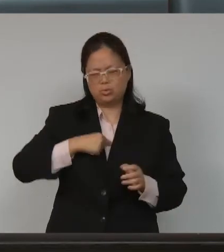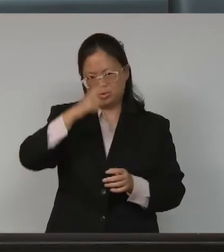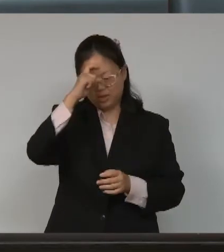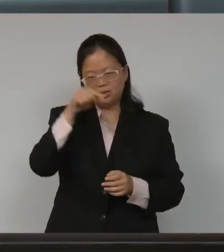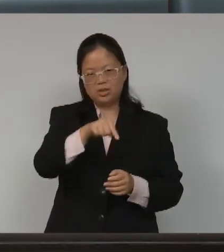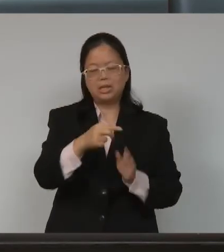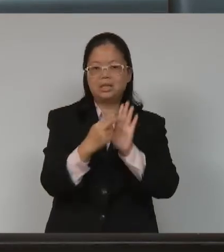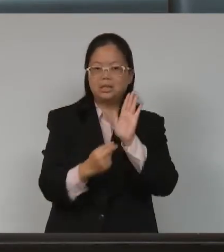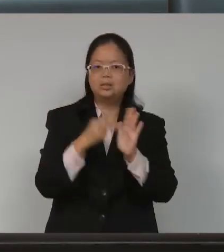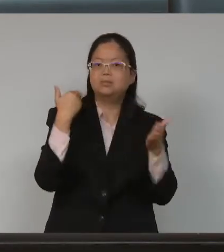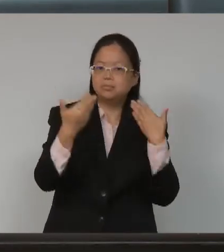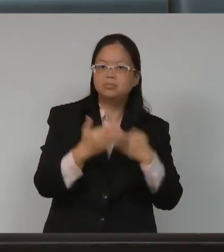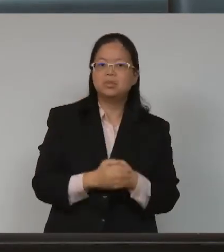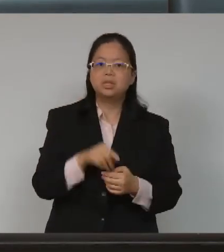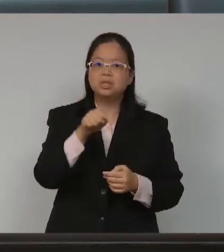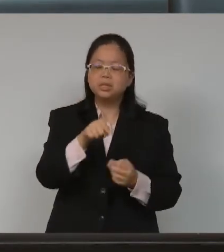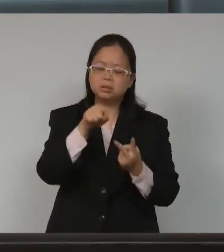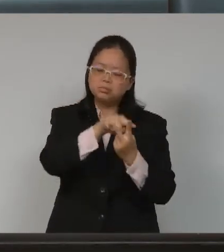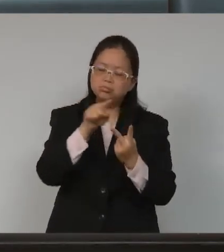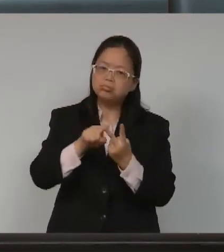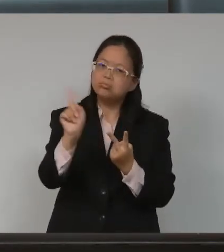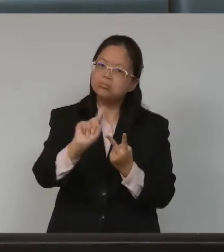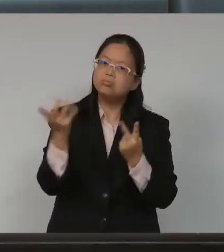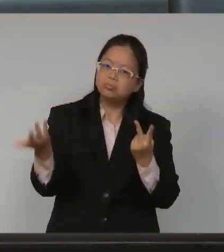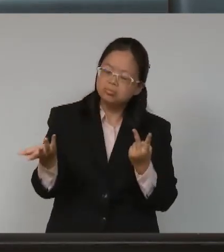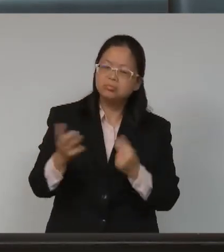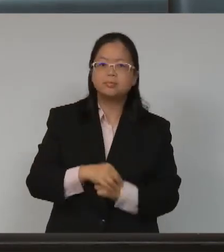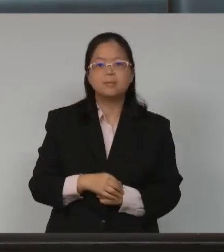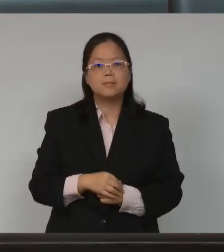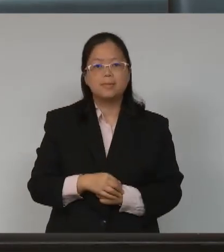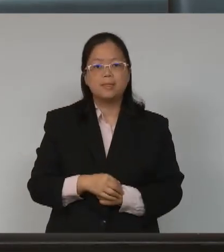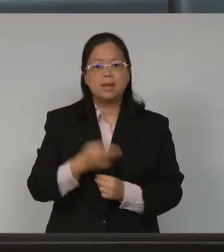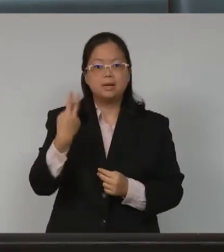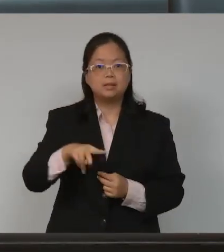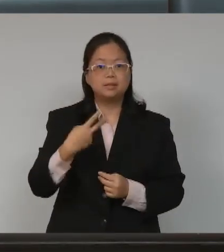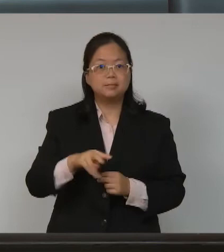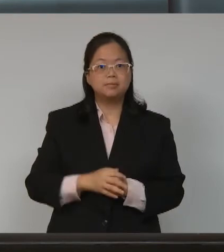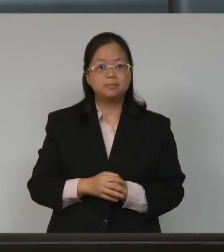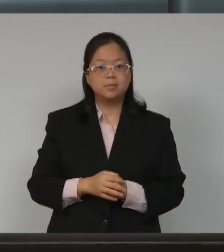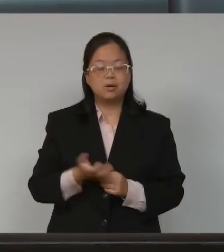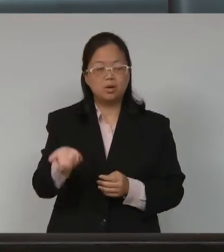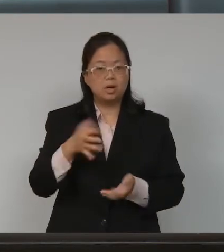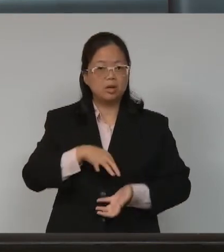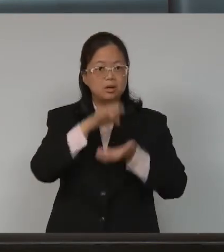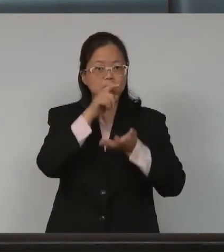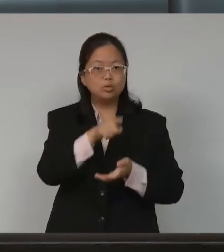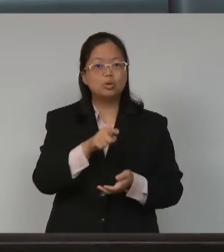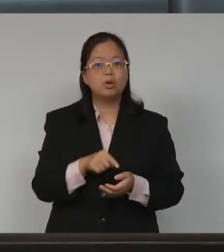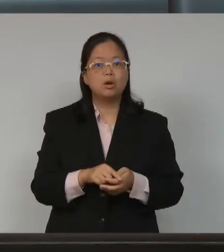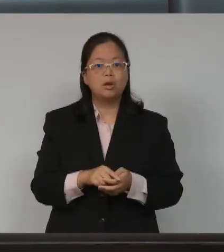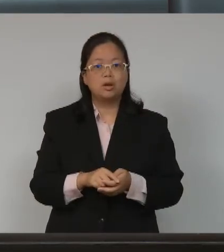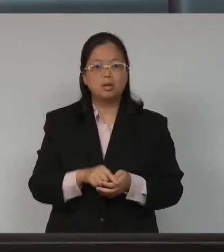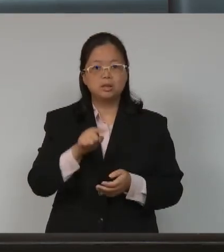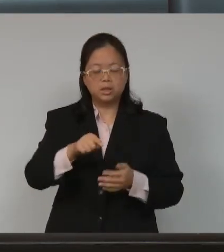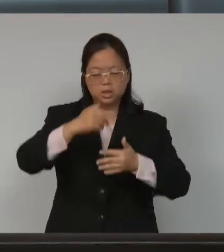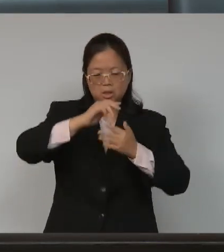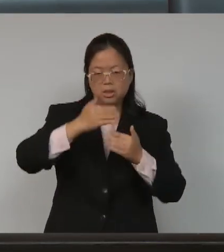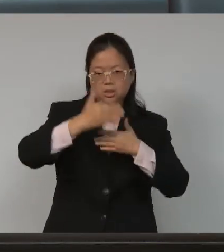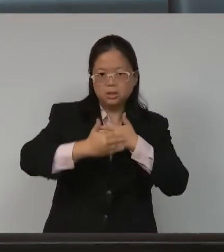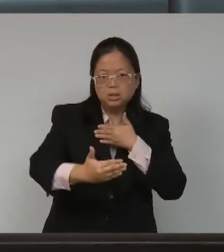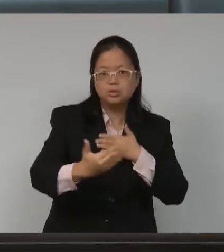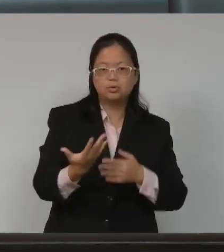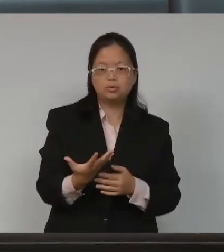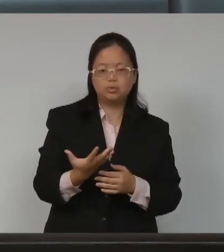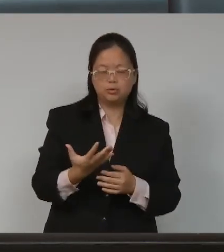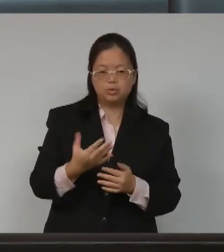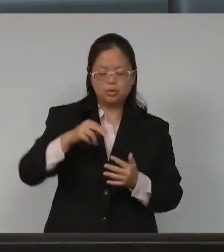厘清说他是创制还是复决。那我还提到说，为什么有这个选择要不要给他这个程序选择的权利是一个